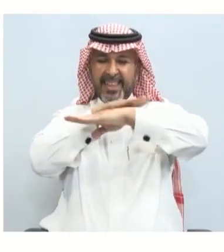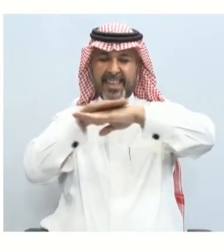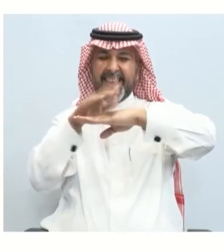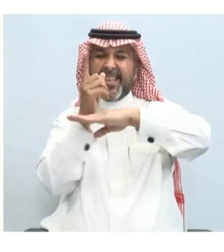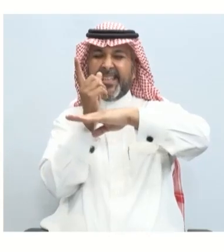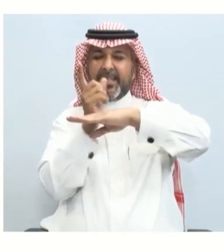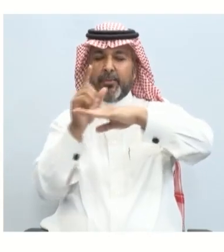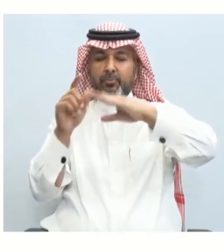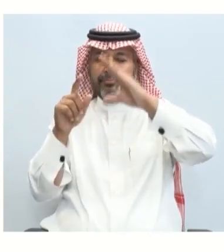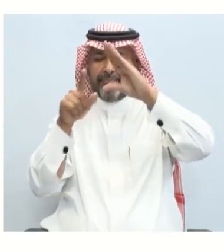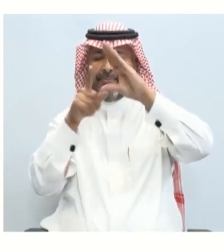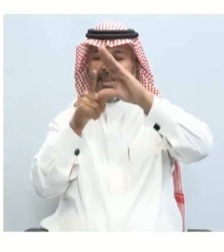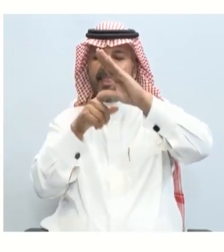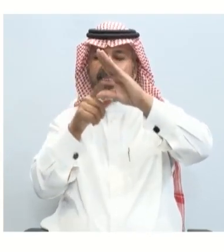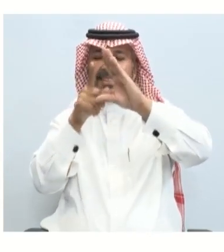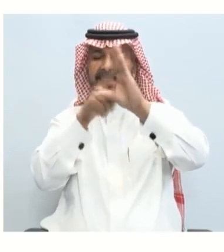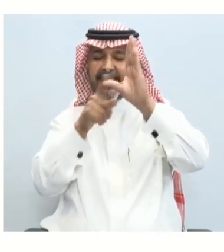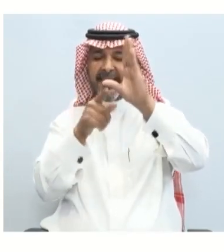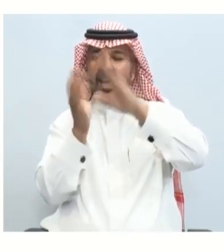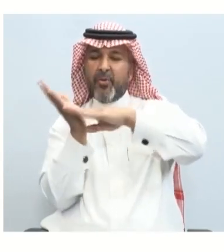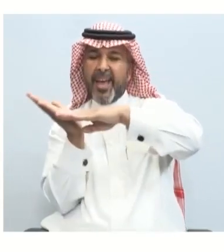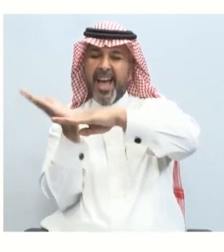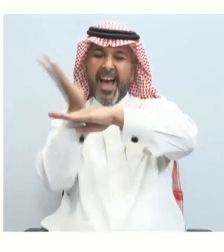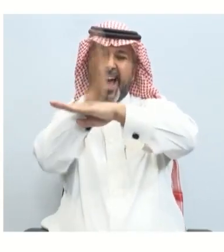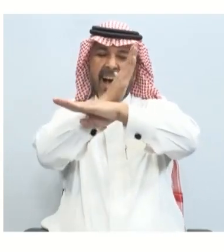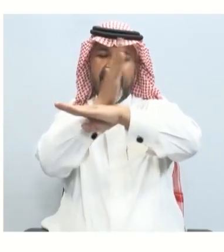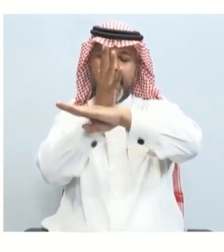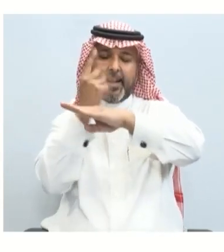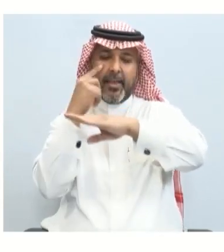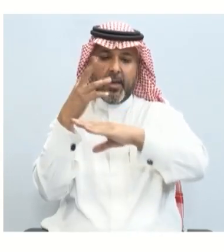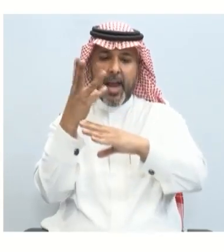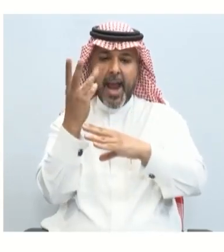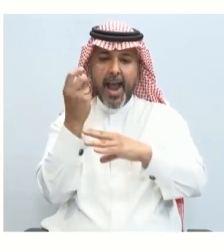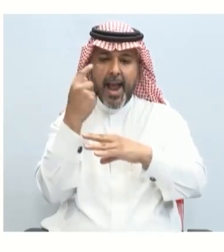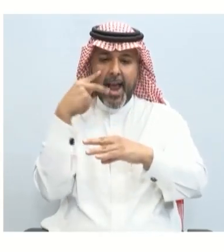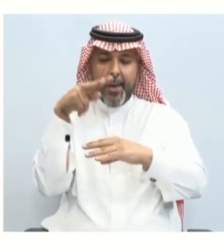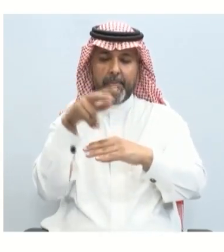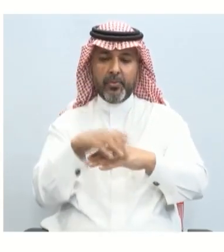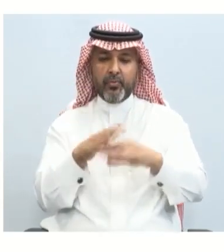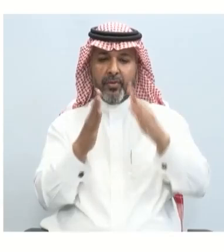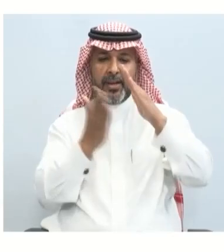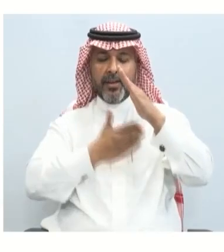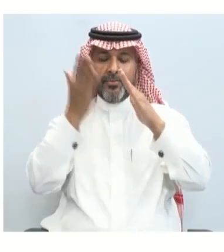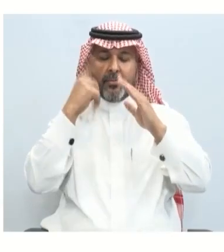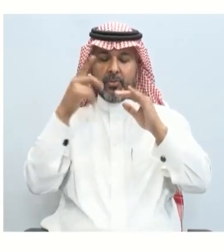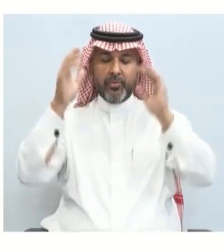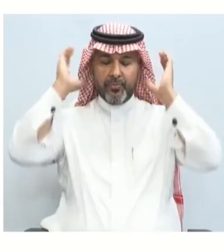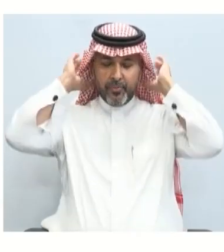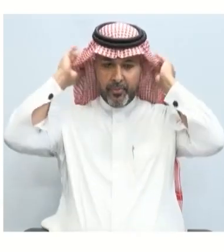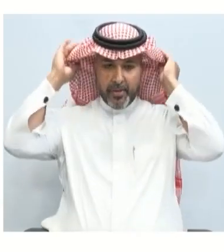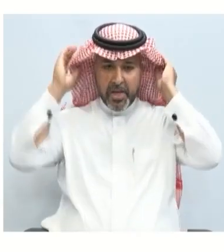الوضع القياسي في دائره الوحده هي نصف وجذر 3 على ا فاوجد كل من الكوساين والساين